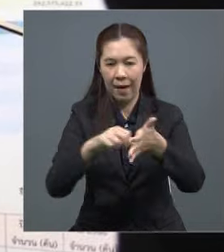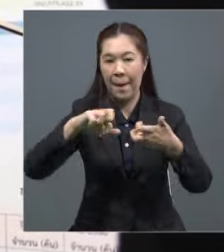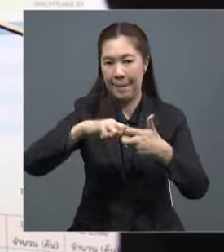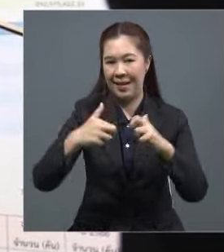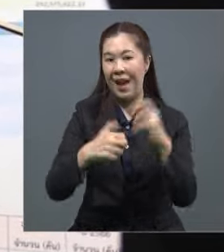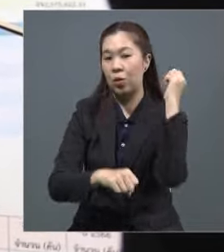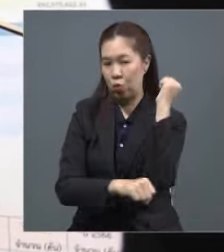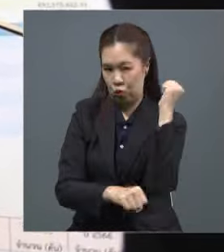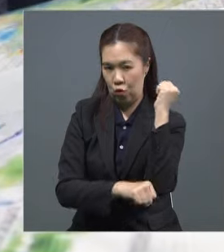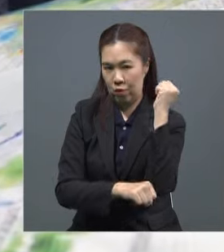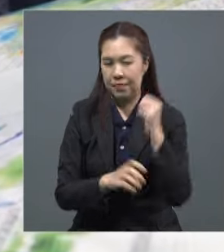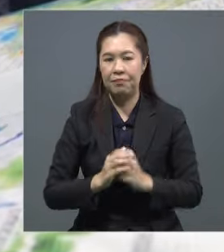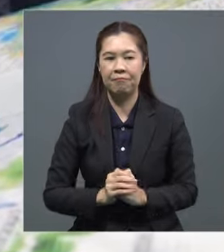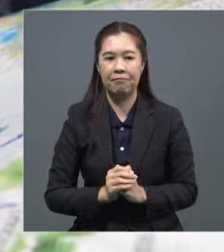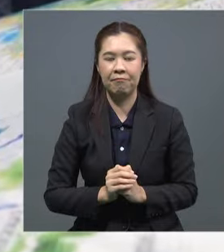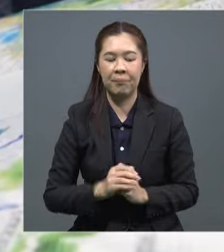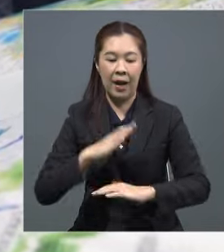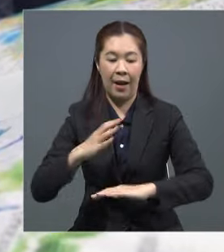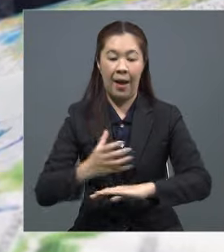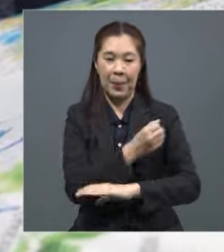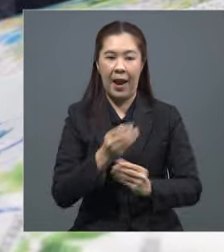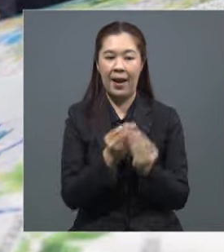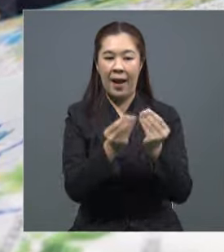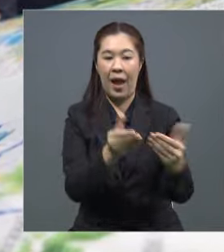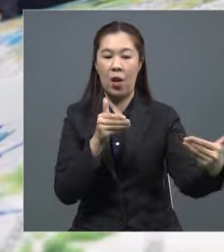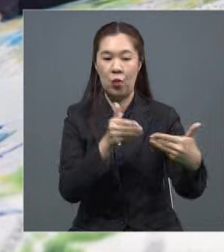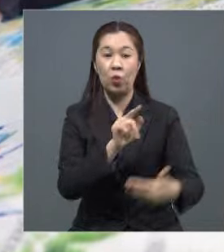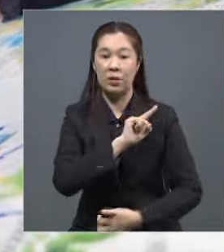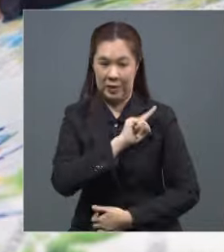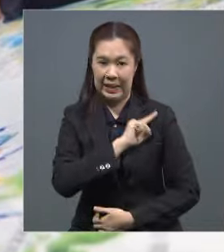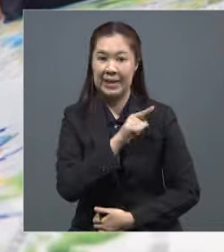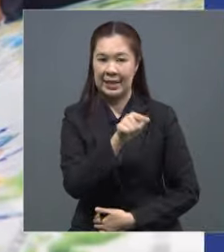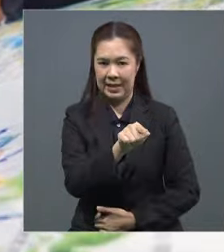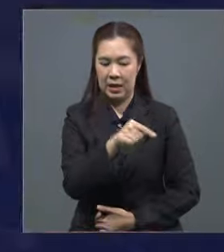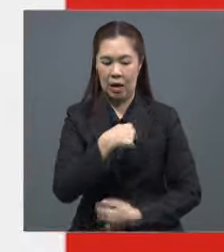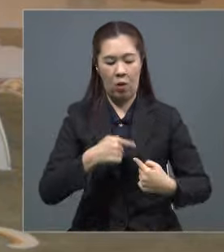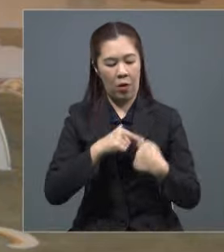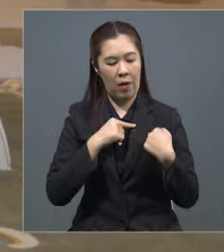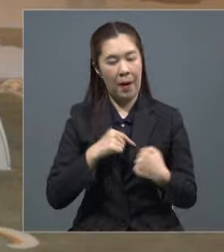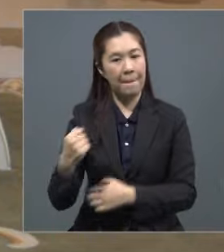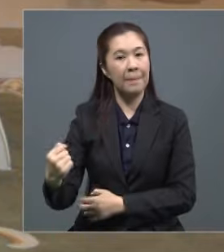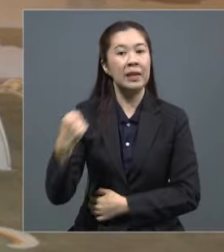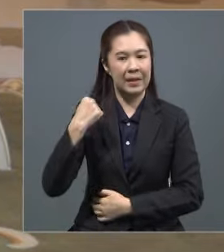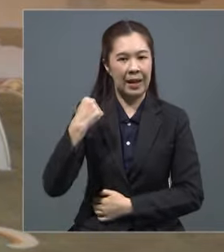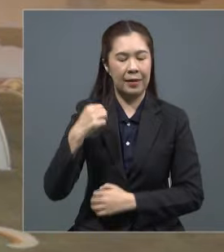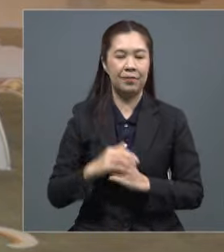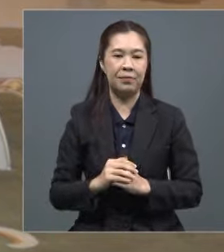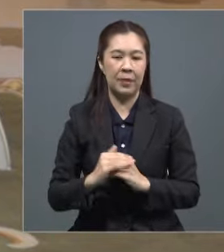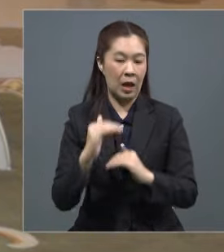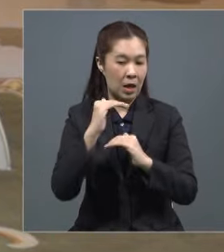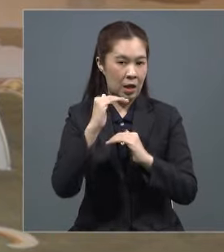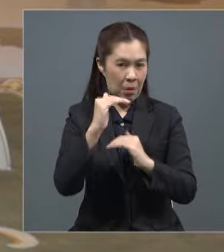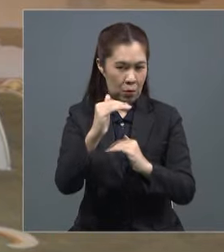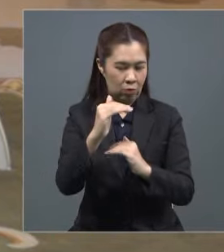ซึ่งการลงพื้นที่ถือเป็นการมอบอำนาจให้กับเจ้าหน้าที่ทำให้เขาเนี่ยนะฮะมีความมั่นใจขึ้นมีการกำหนดตัวชี้